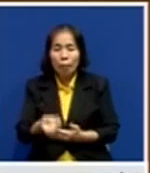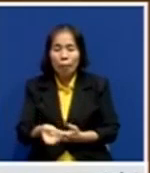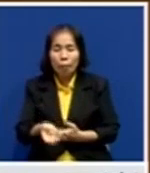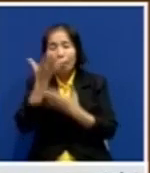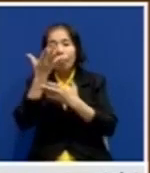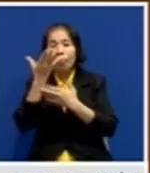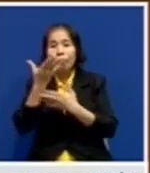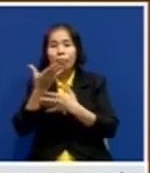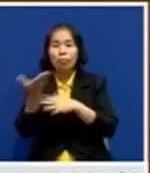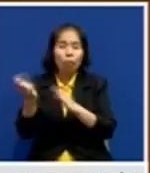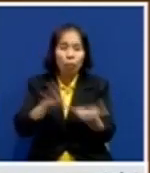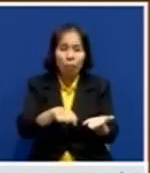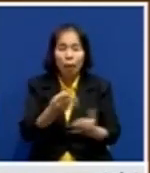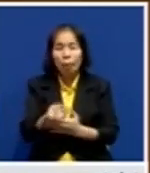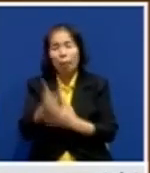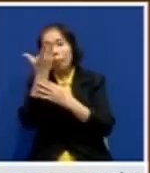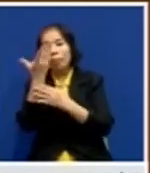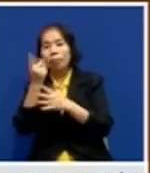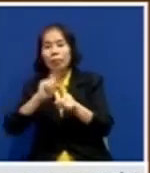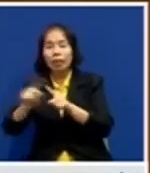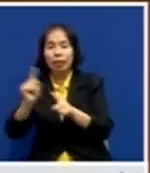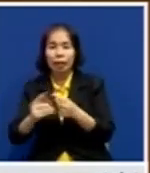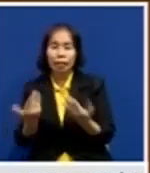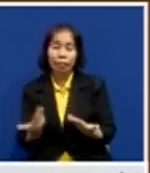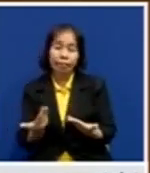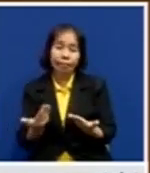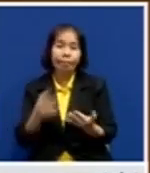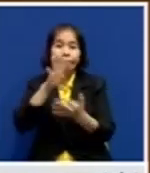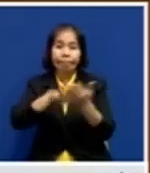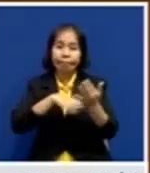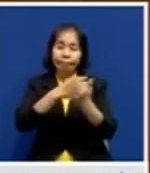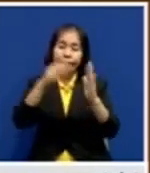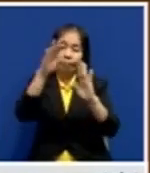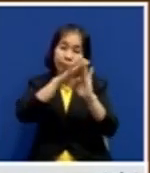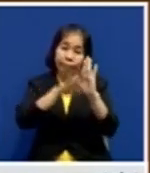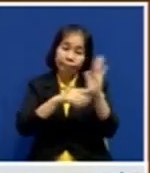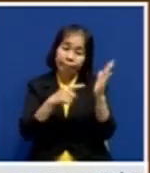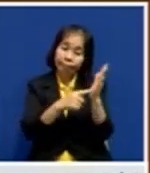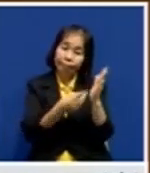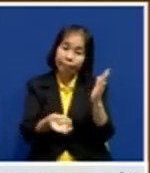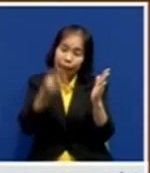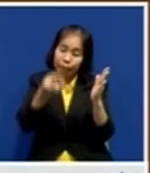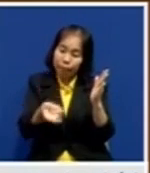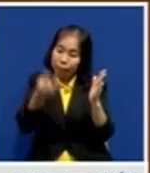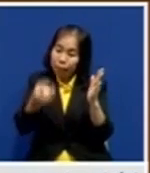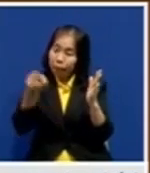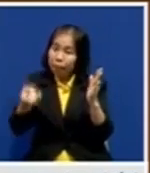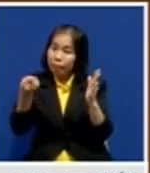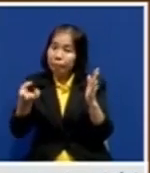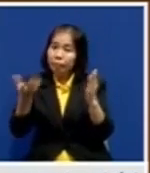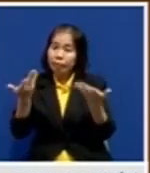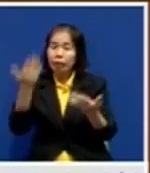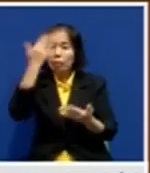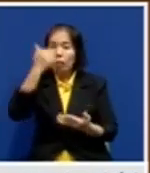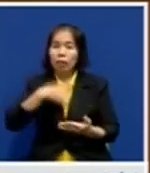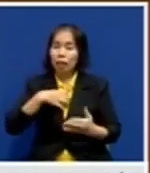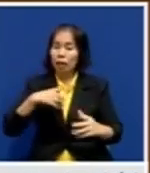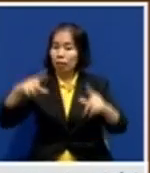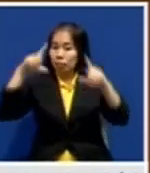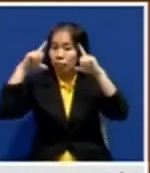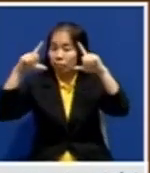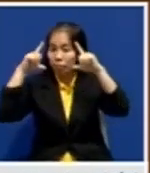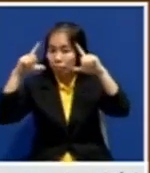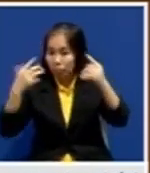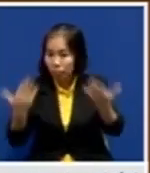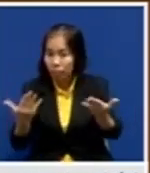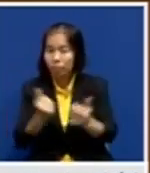ฉะนั้นนโยบายส่วนใหญ่เนี่ยมันก็เลยออกมาในเชิงที่ค่อนข้างจะระยะสั้นเพื่อเรียกร้องคะแนนนิยมโอกาสจะท